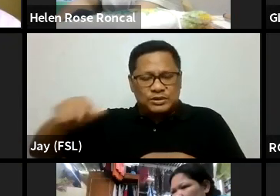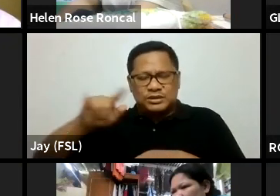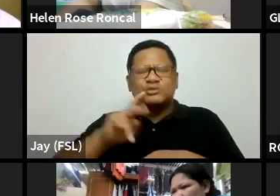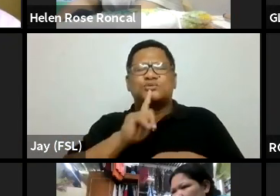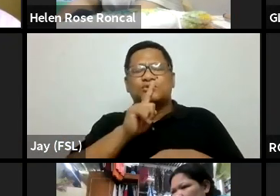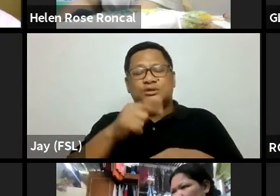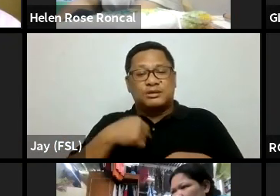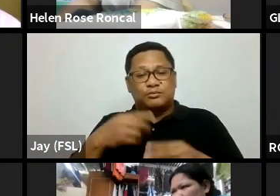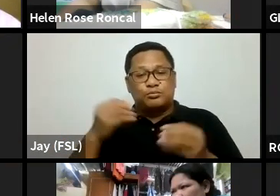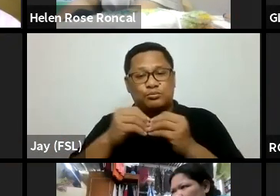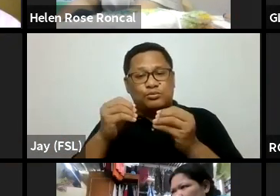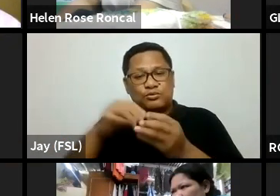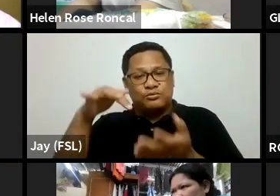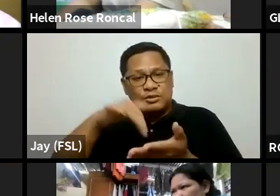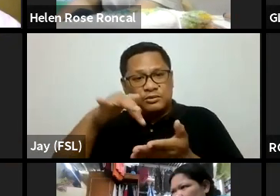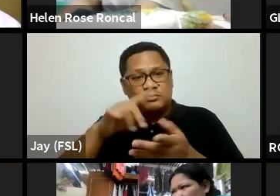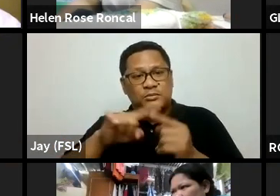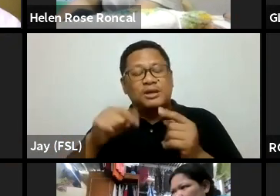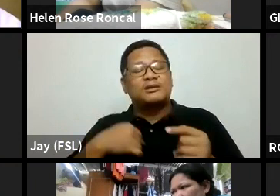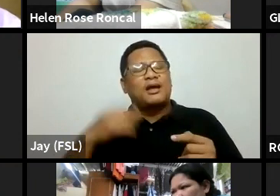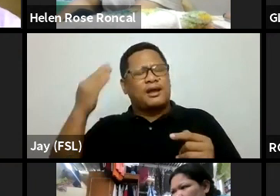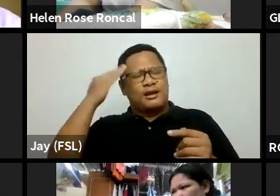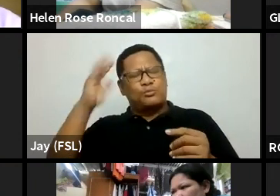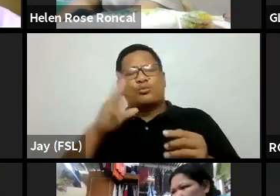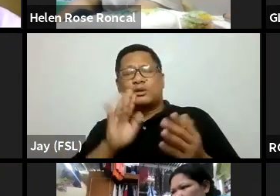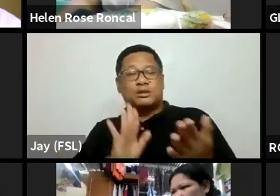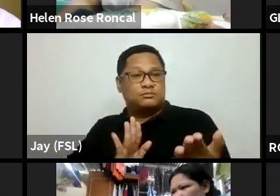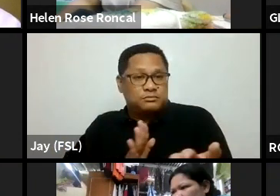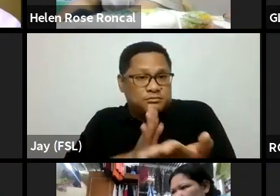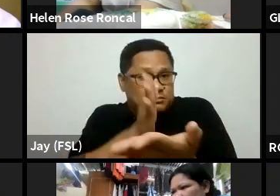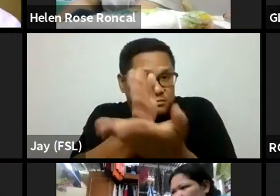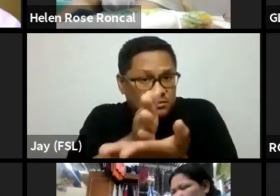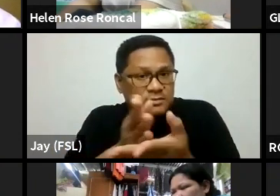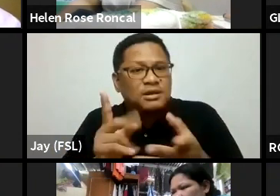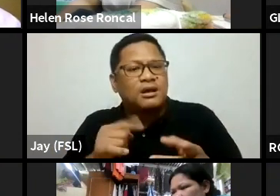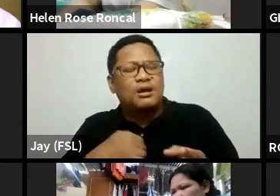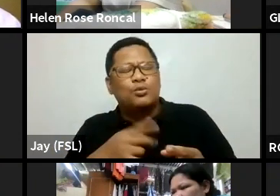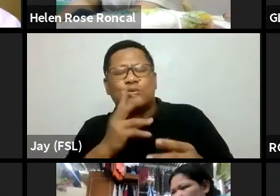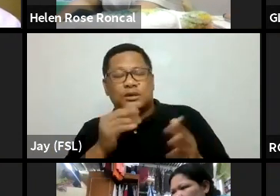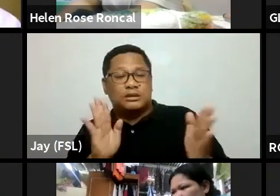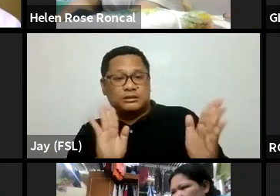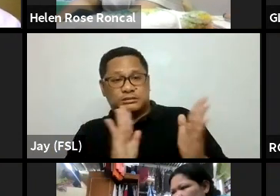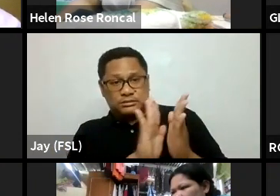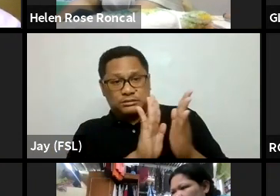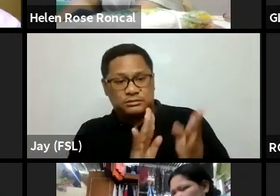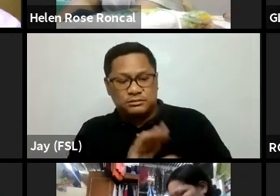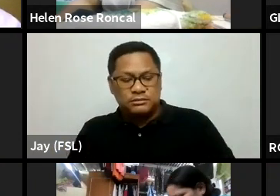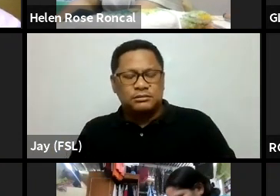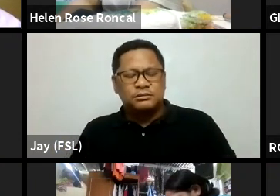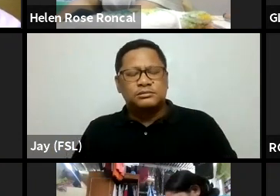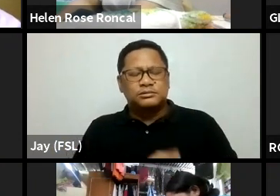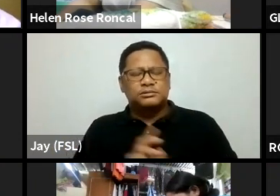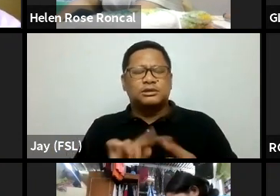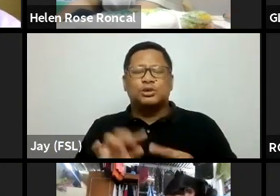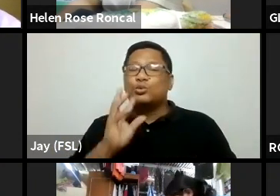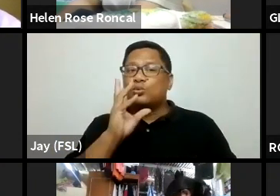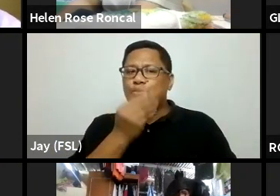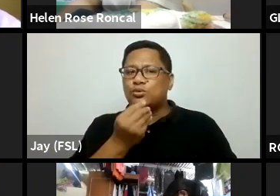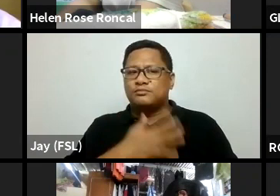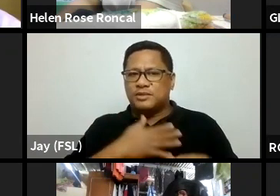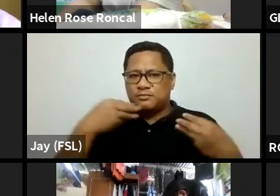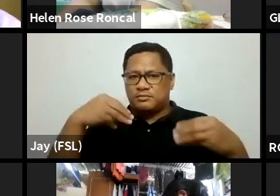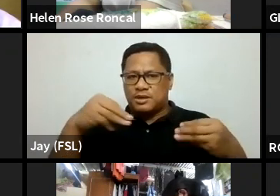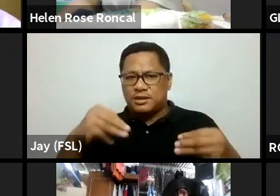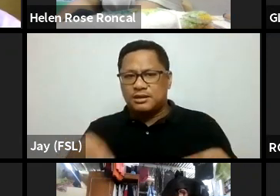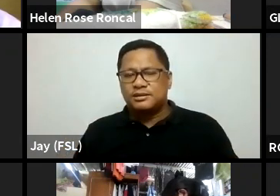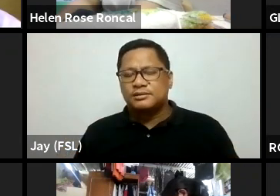po, kilala ko na yung sinong pupuntahan ko, sila nila ko nang sinalapitan ko, at correct. Sino din yung market ko.